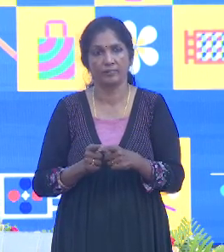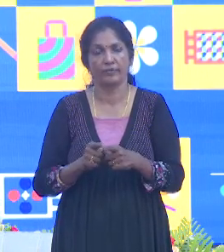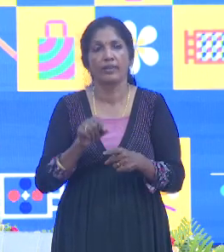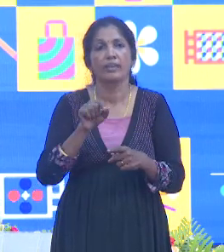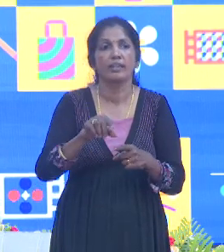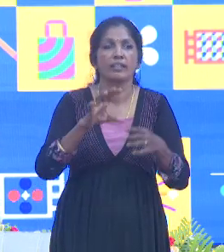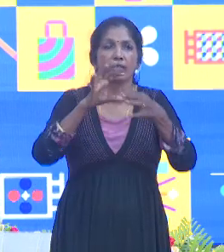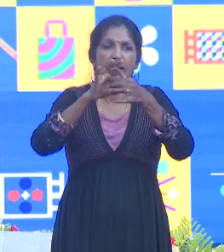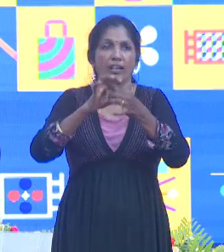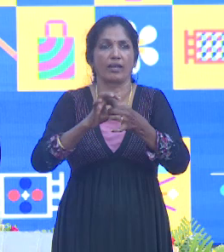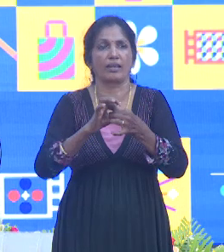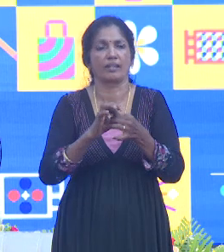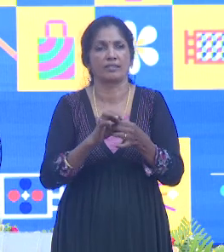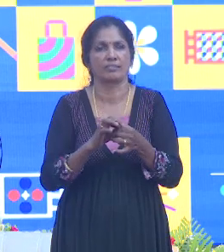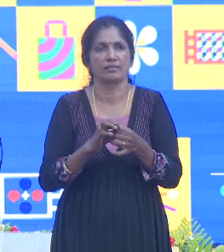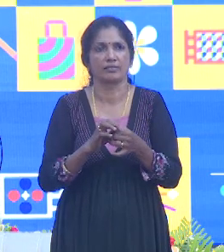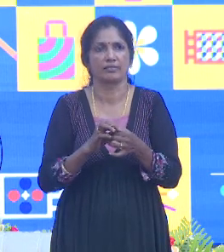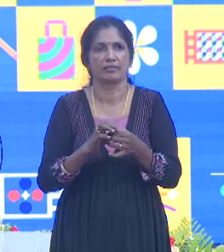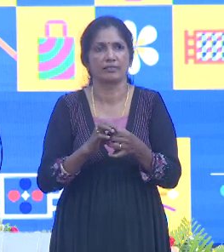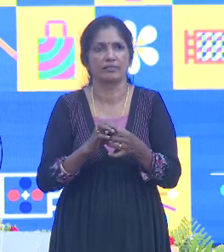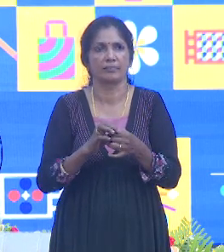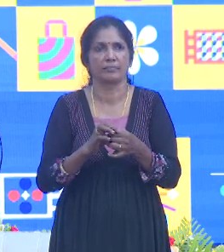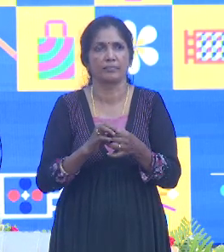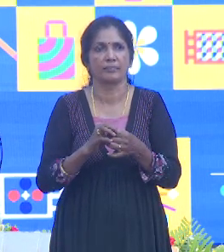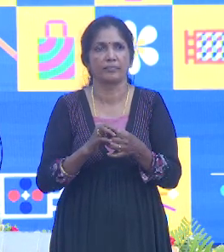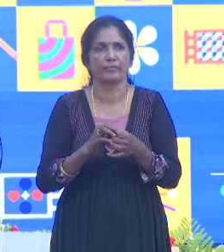അതിൻ്റെ ഫലമായി ഉരുത്തിരിഞ്ഞു വന്നതാണ്